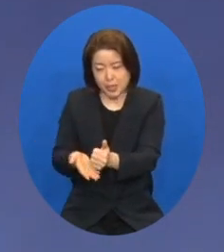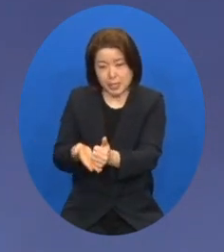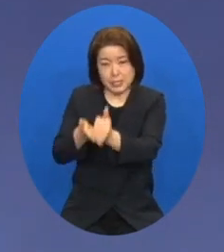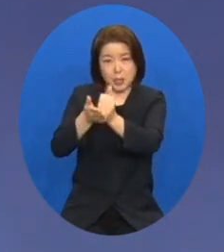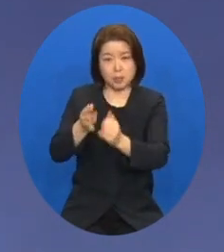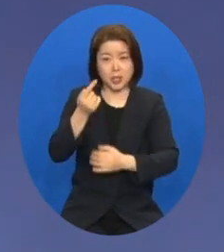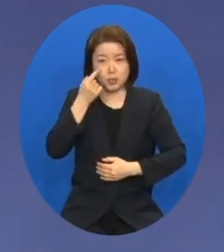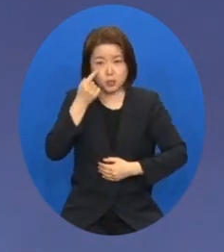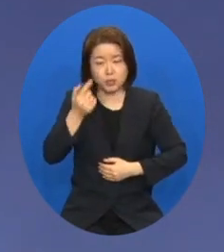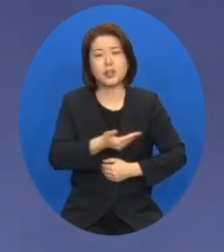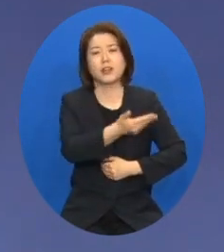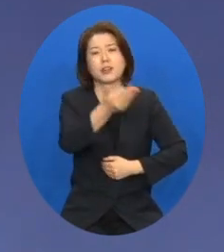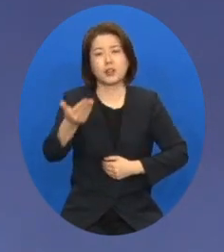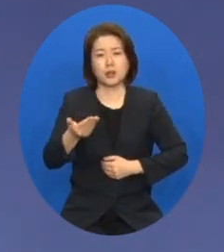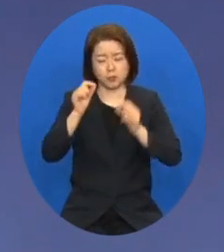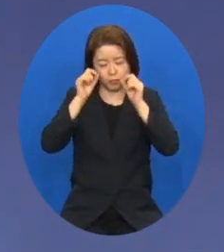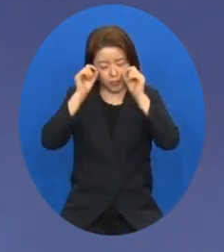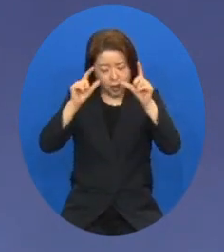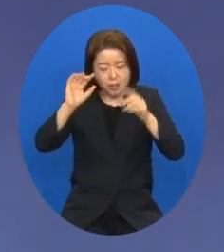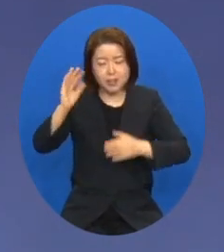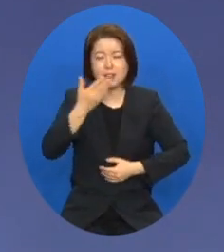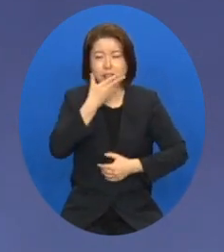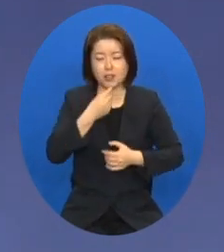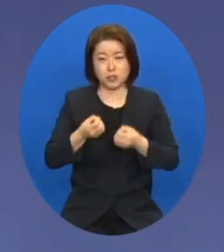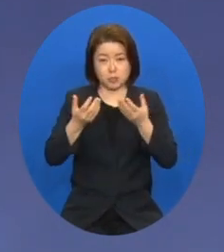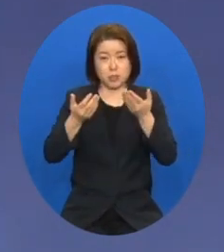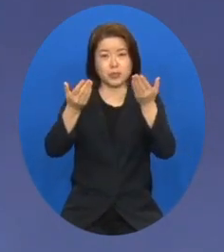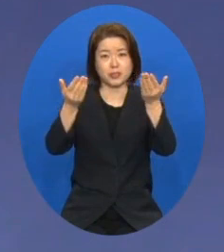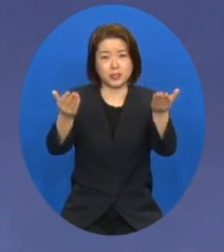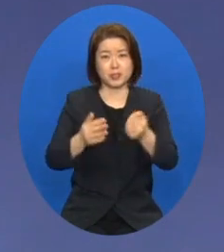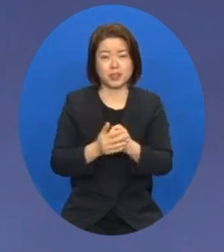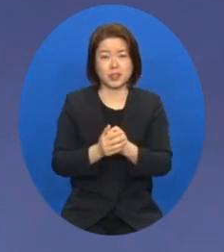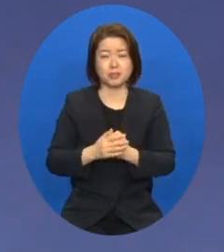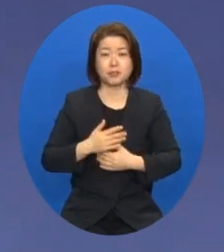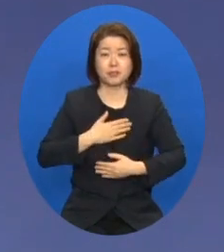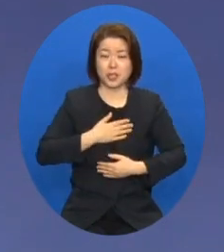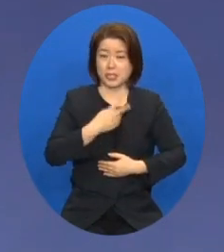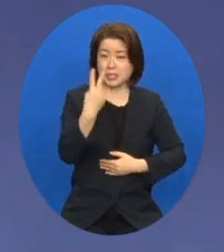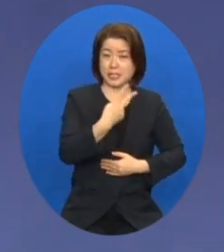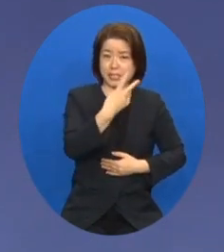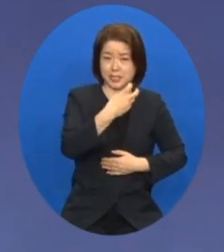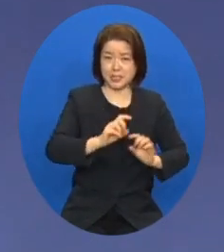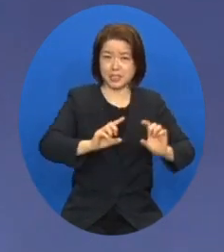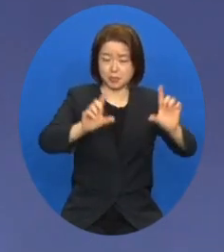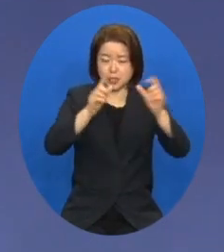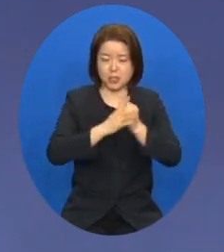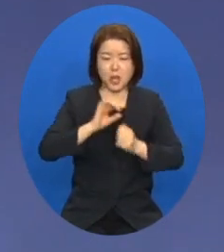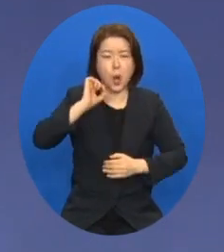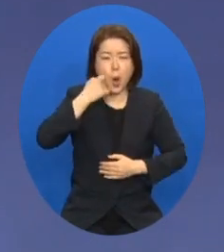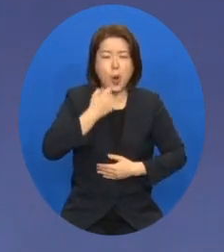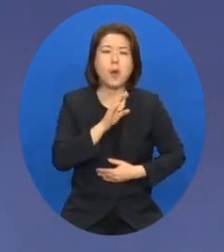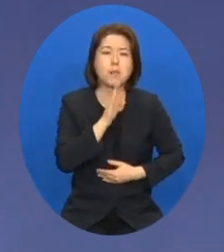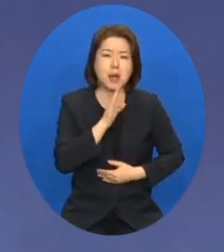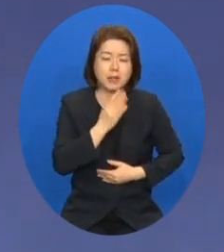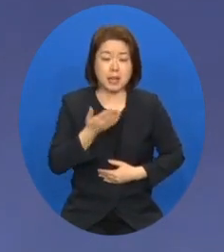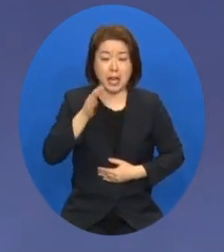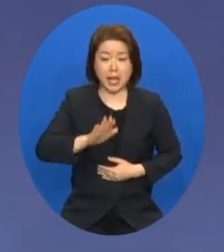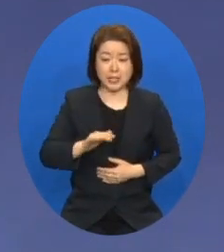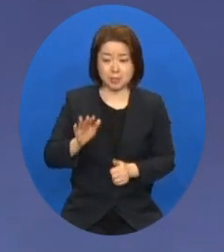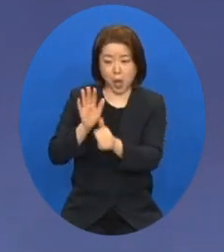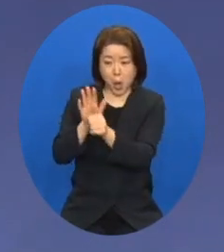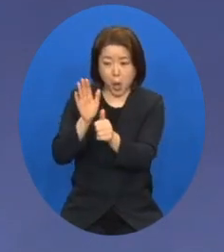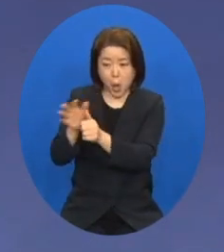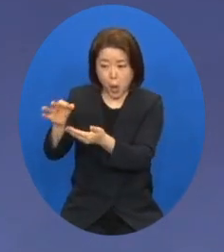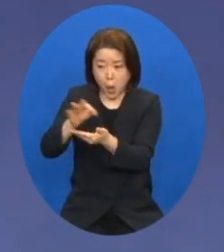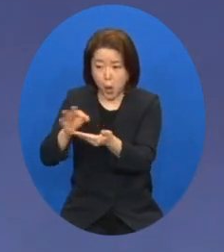여러분에게 열리게 되기를 축복합니다 저는 2020년이 참 어려운 하지만 구제 헌금 이 이렇게